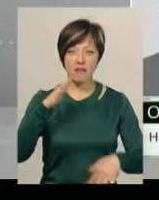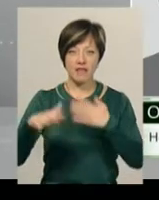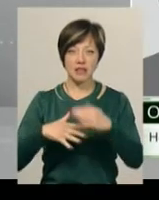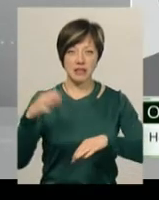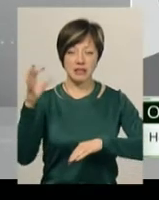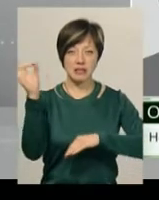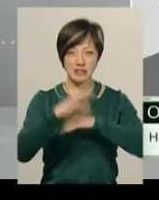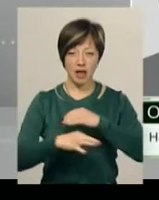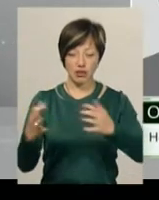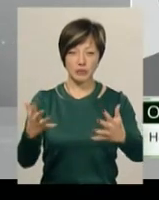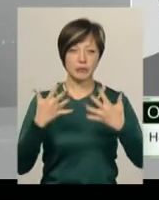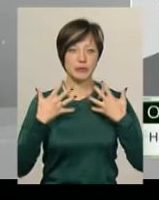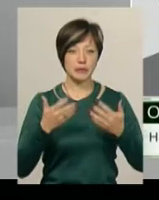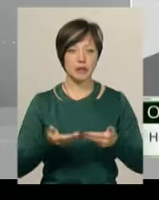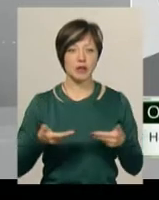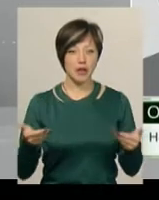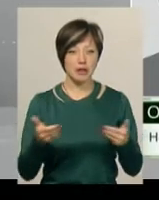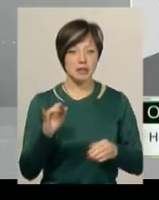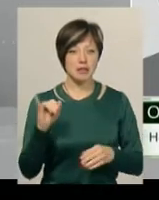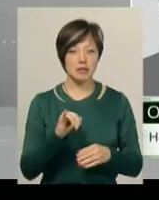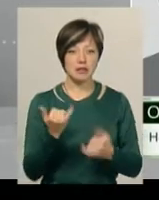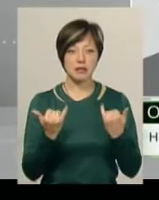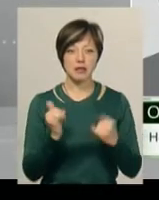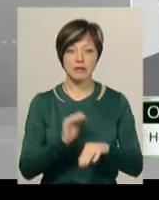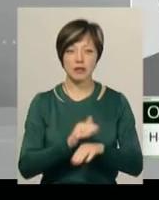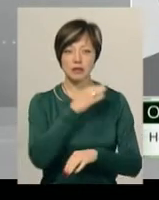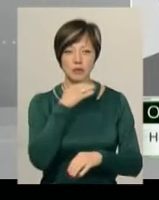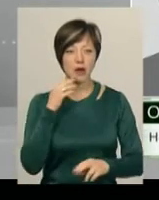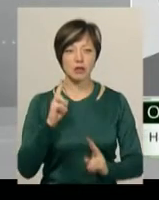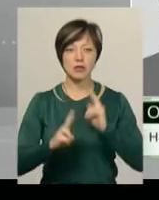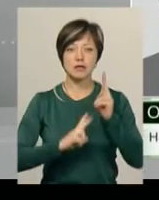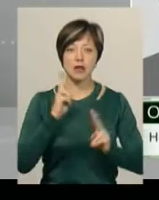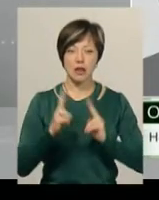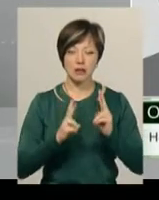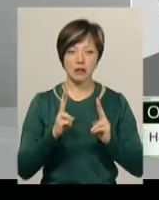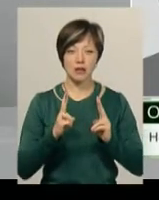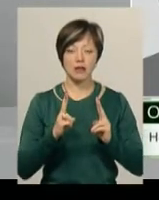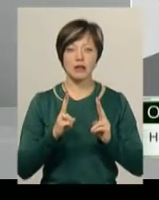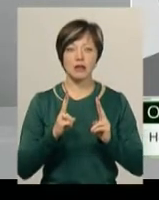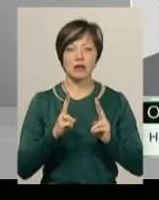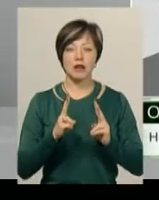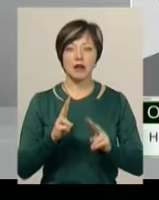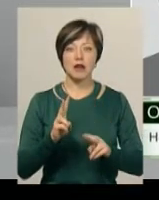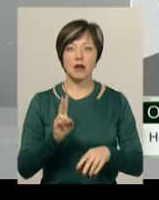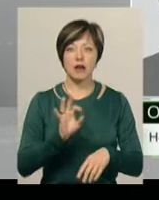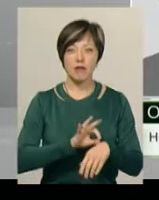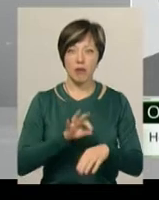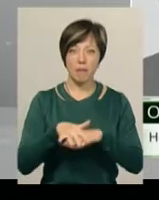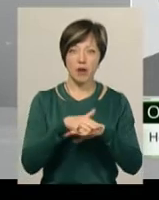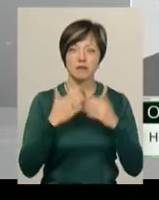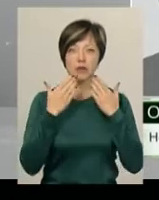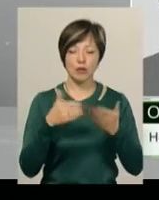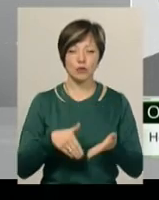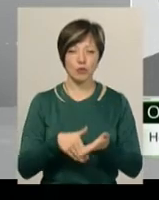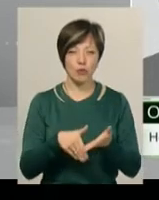то дує прямо до нас. І зараз, фактично, дуже багато скарг. Хворі масово звертаються з